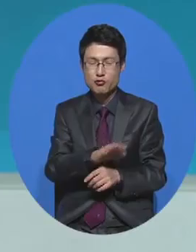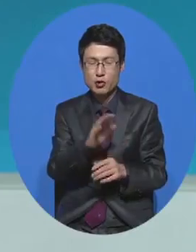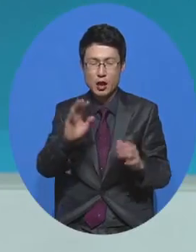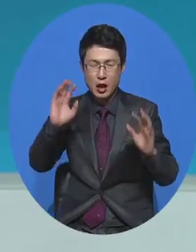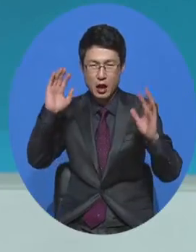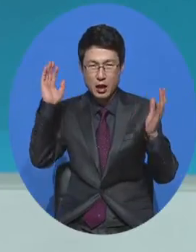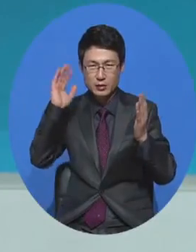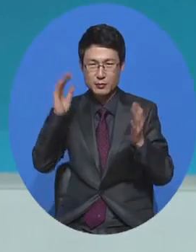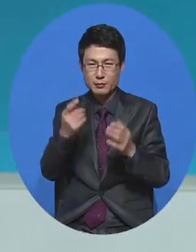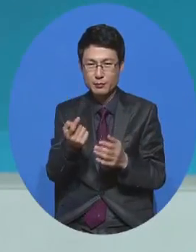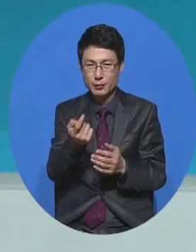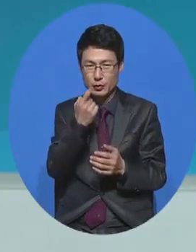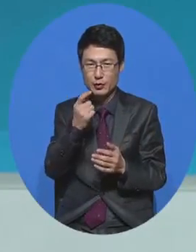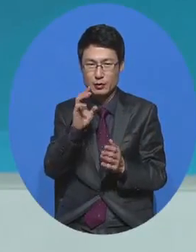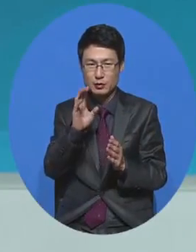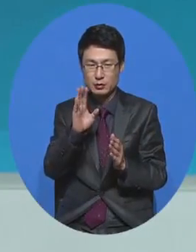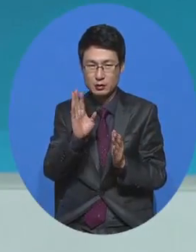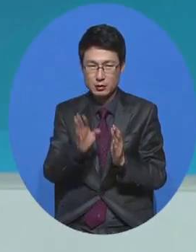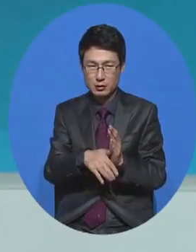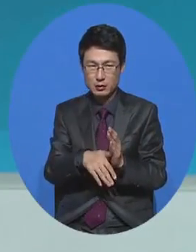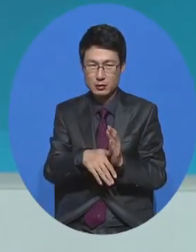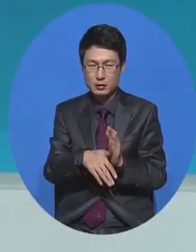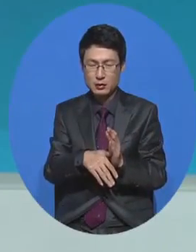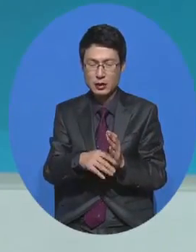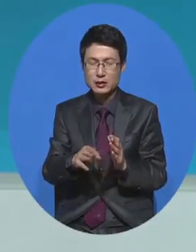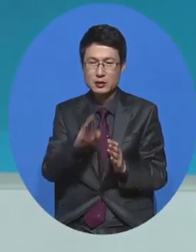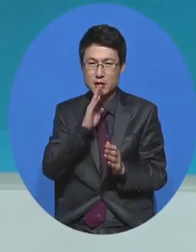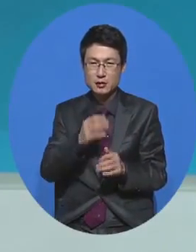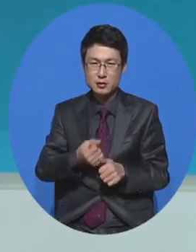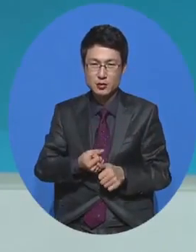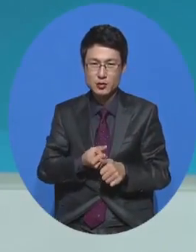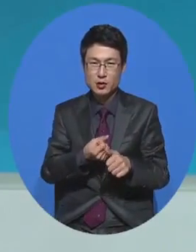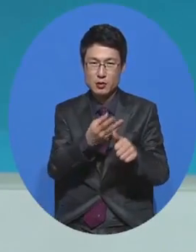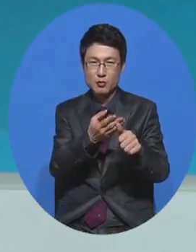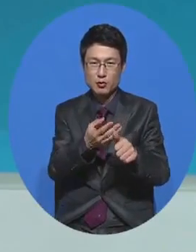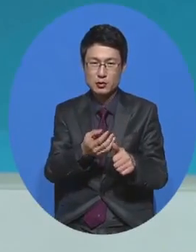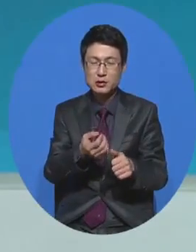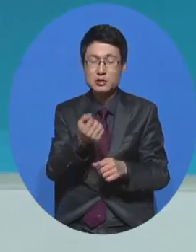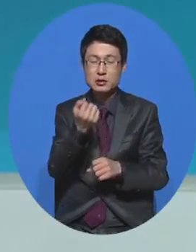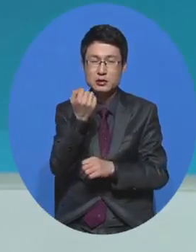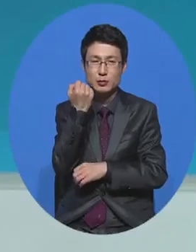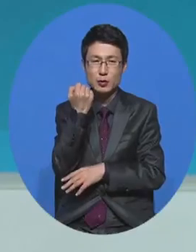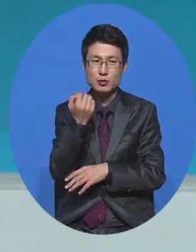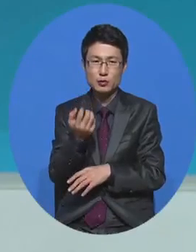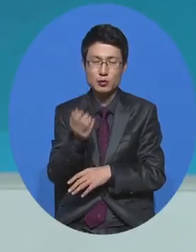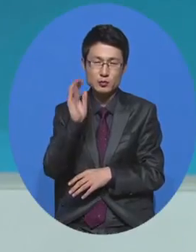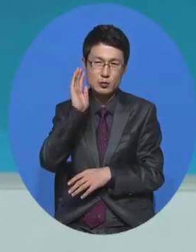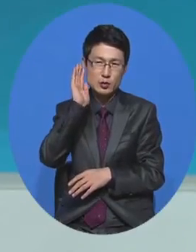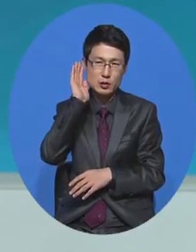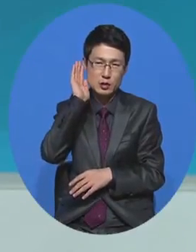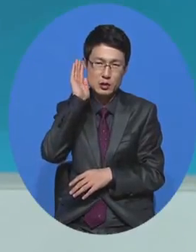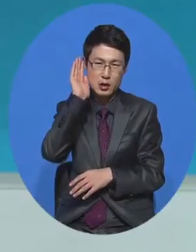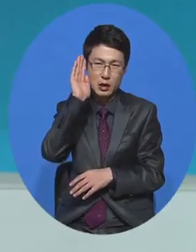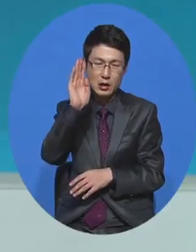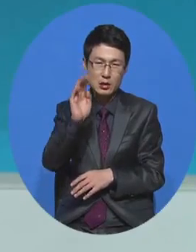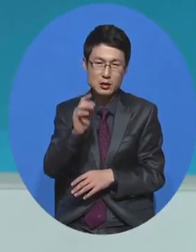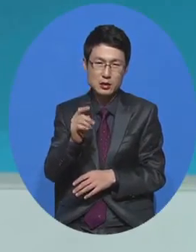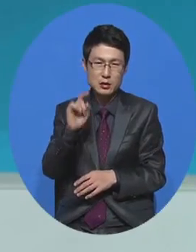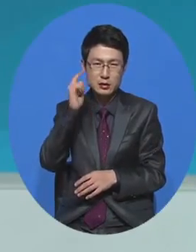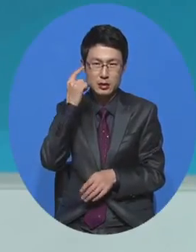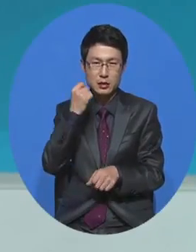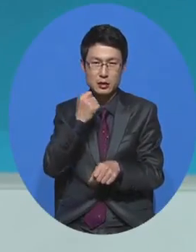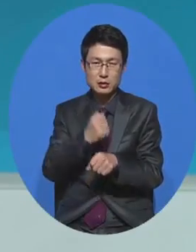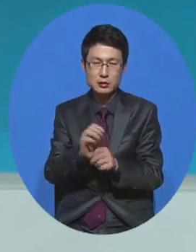현장에서는 사실을 전달하고 그것을 또 기감 삼아서 미래를 전망하는 그런 교과서가